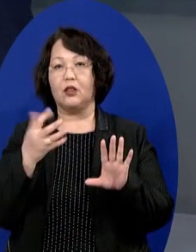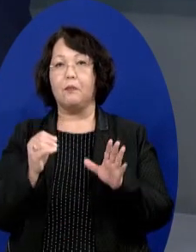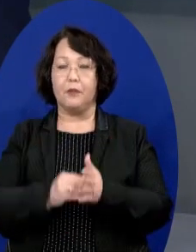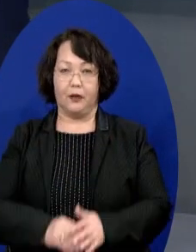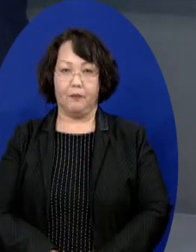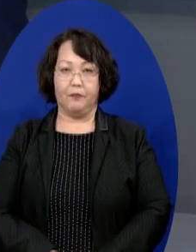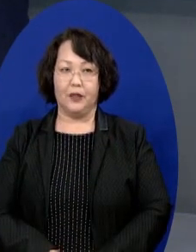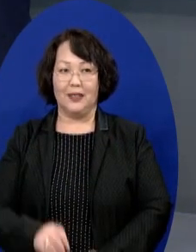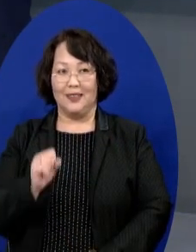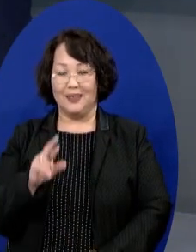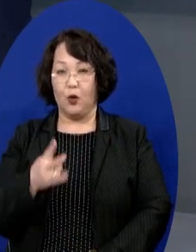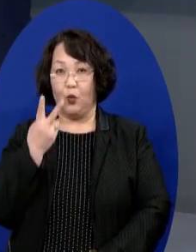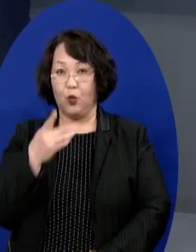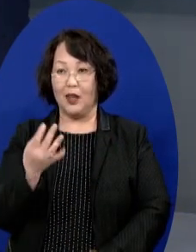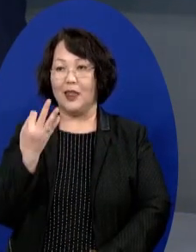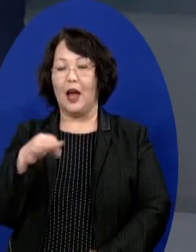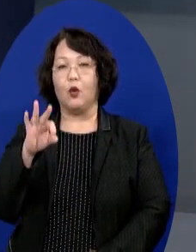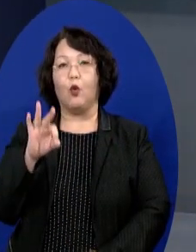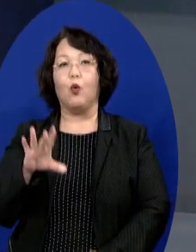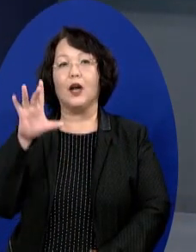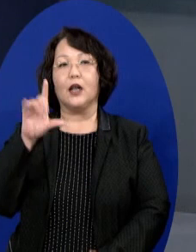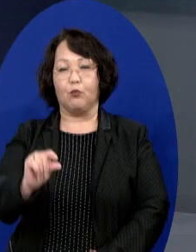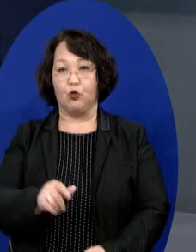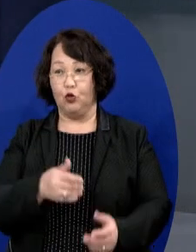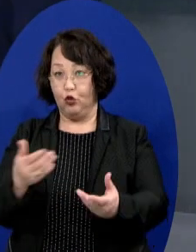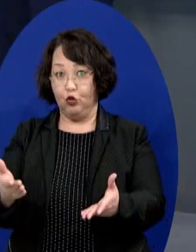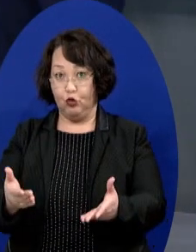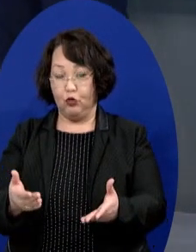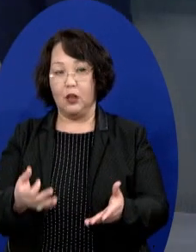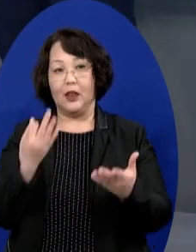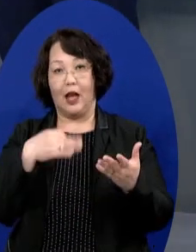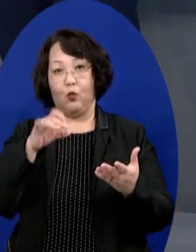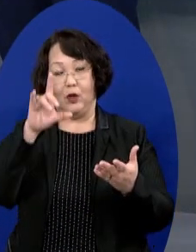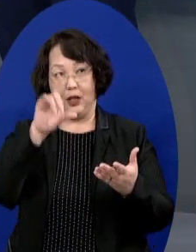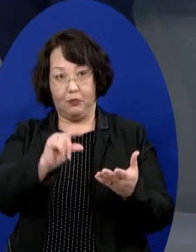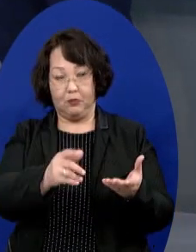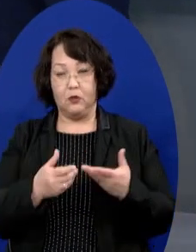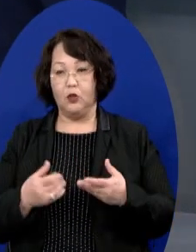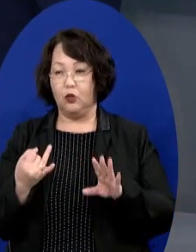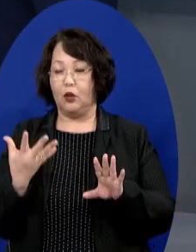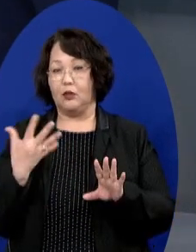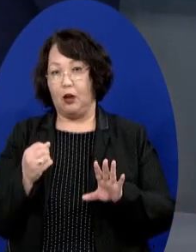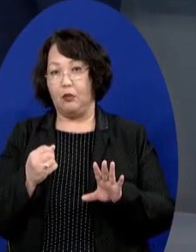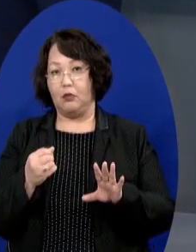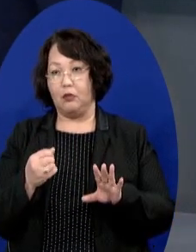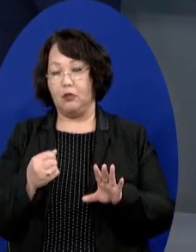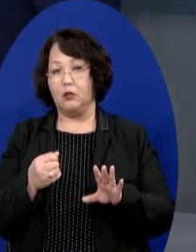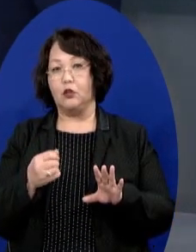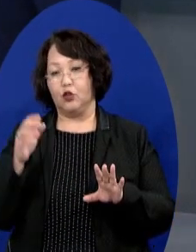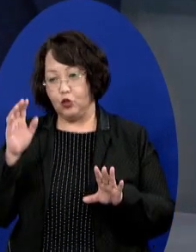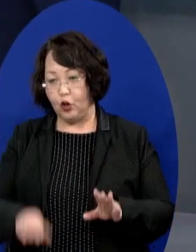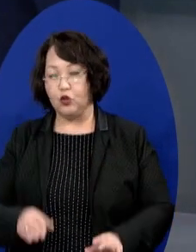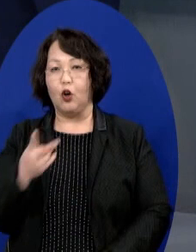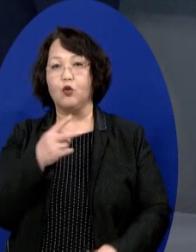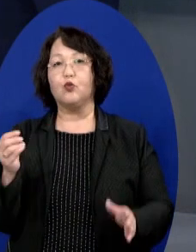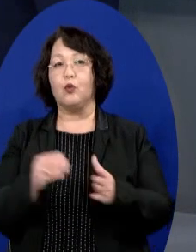сая үрийг нь 80% одоо хөнгөлөөд өгье гэж ярьж байна. Гэтэл хөнгөлт 80% хөнгөлснөөр нөө 750,000 төгрөг 200,000 болж одоо буурч байгаа